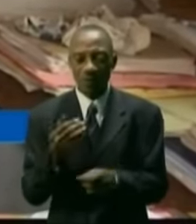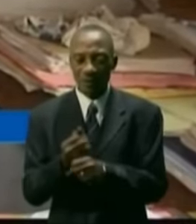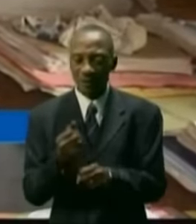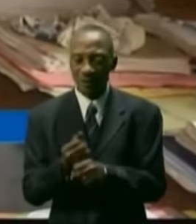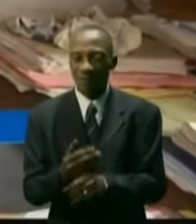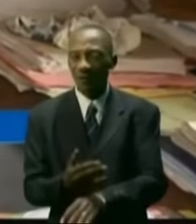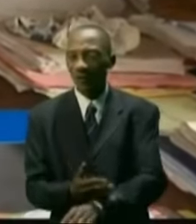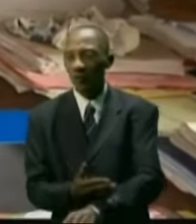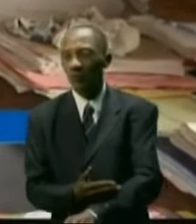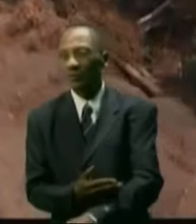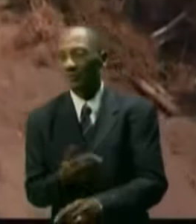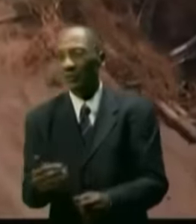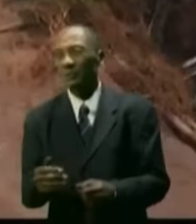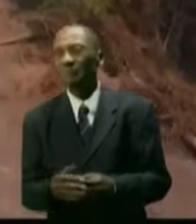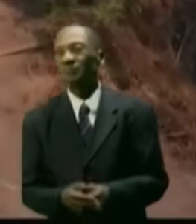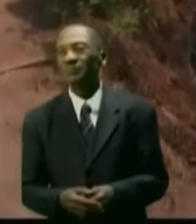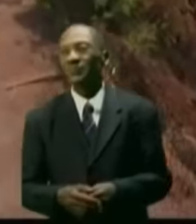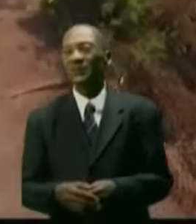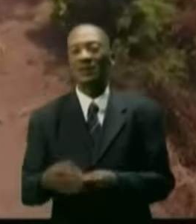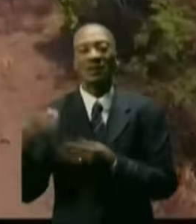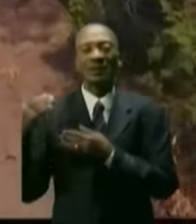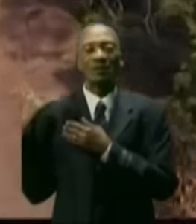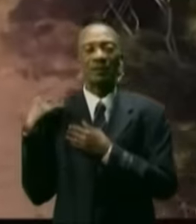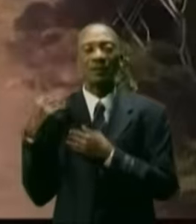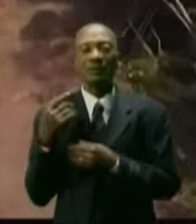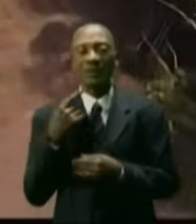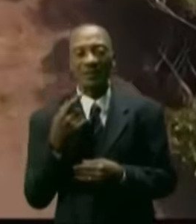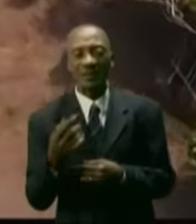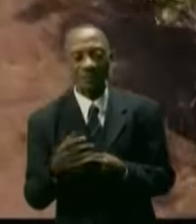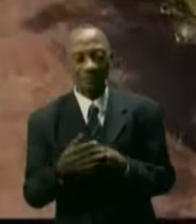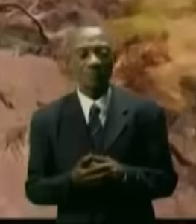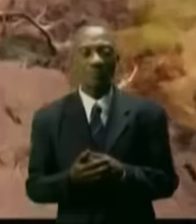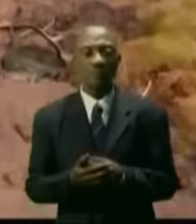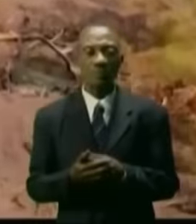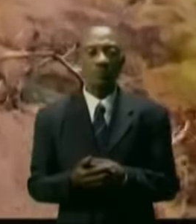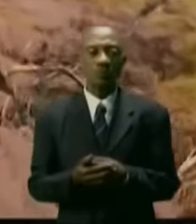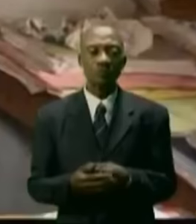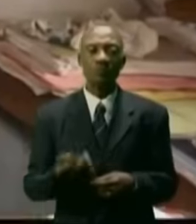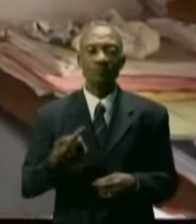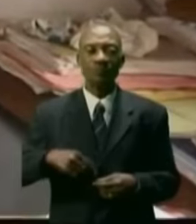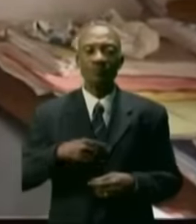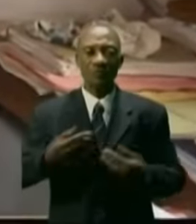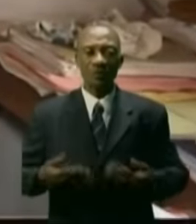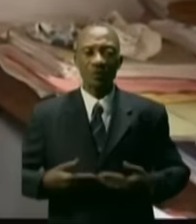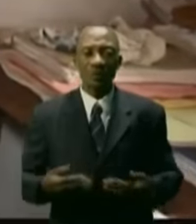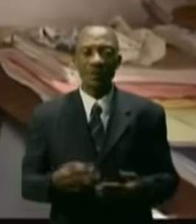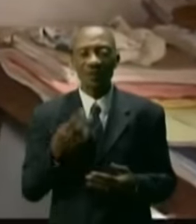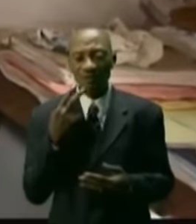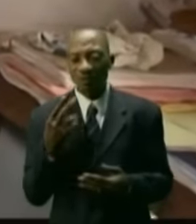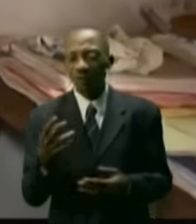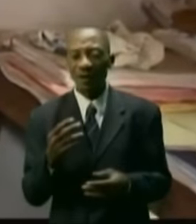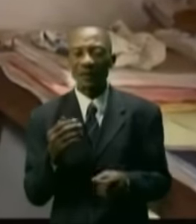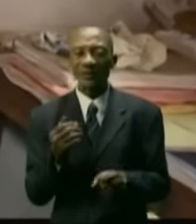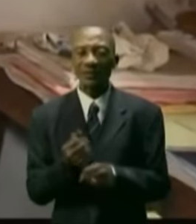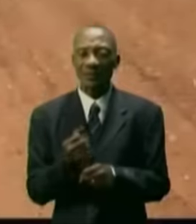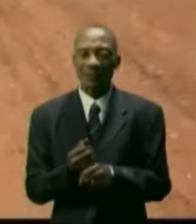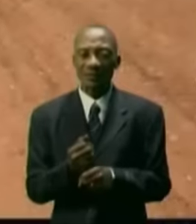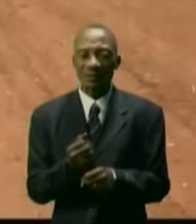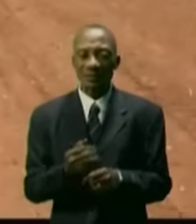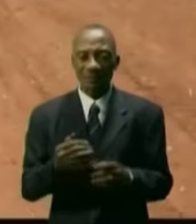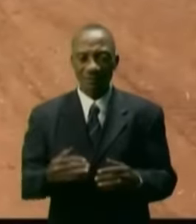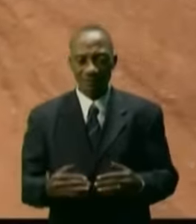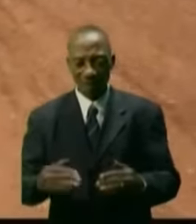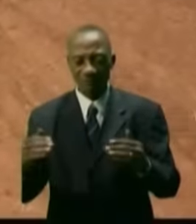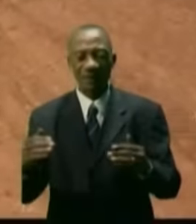en 1941, nous n'avons jamais vécu de pareilles choses. Quitter ici pour arriver à Chikapa pour faire même toute une